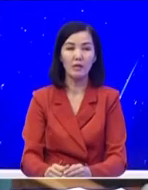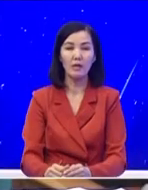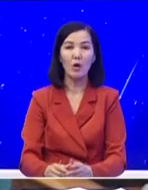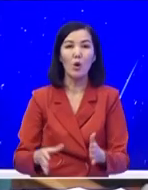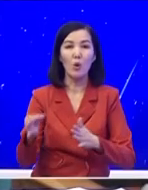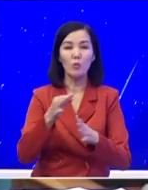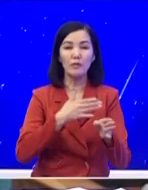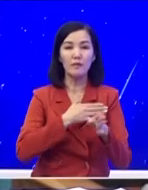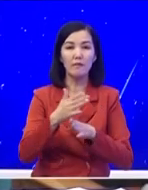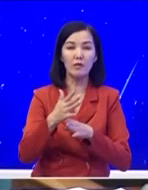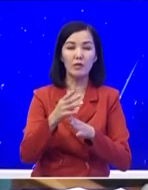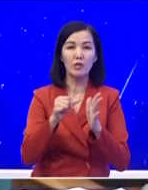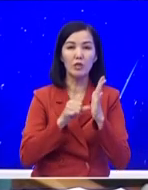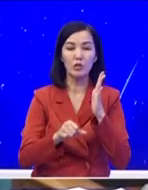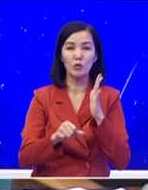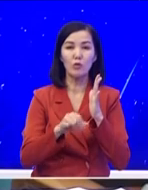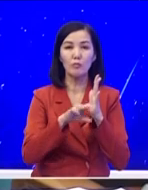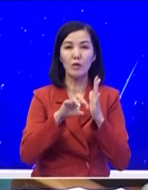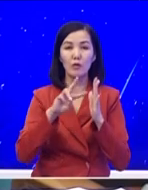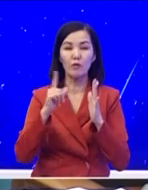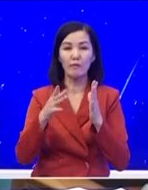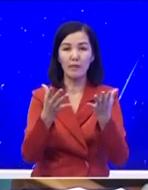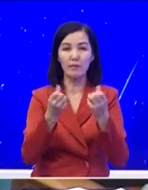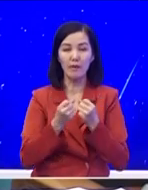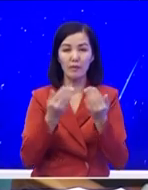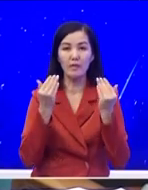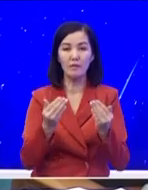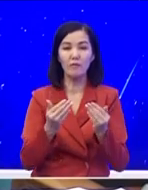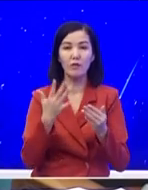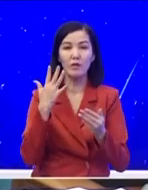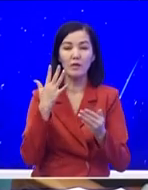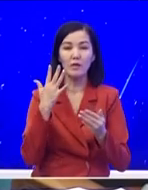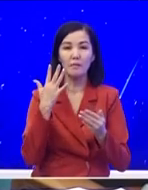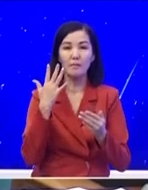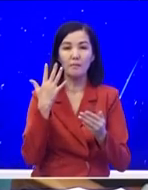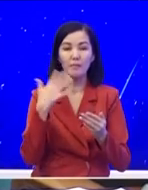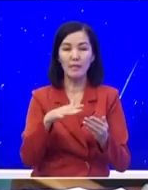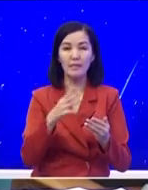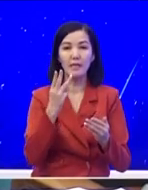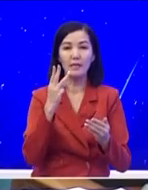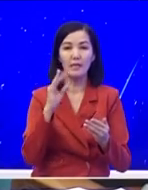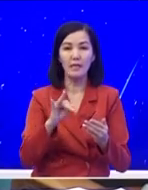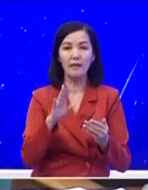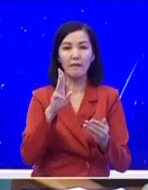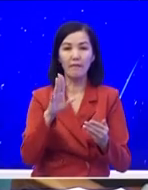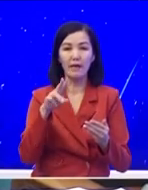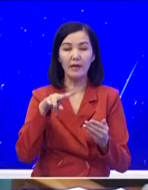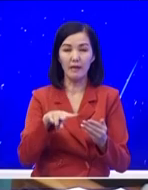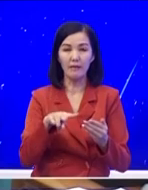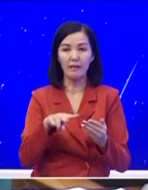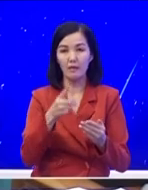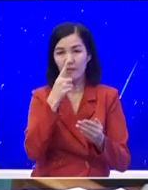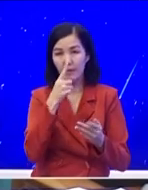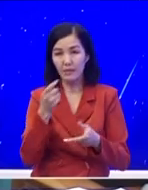выделено более 600 миллионов тенге на приобретение сегодня 50 ИВЛ. Поставка уже идет. В ближайшее время